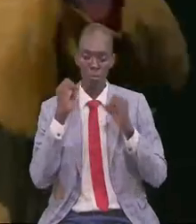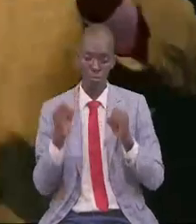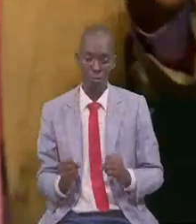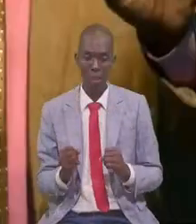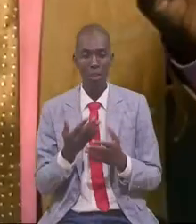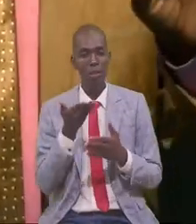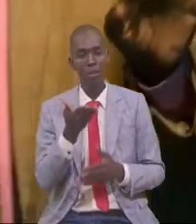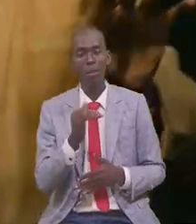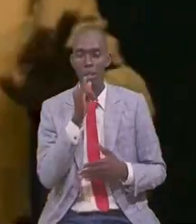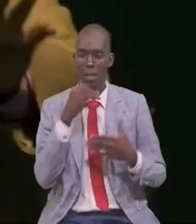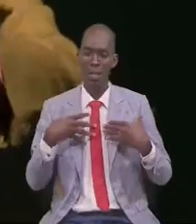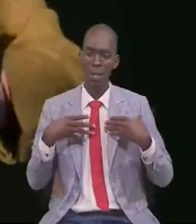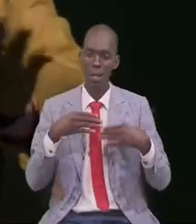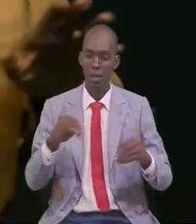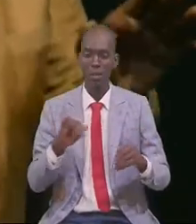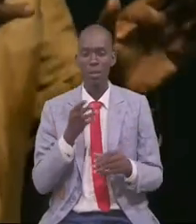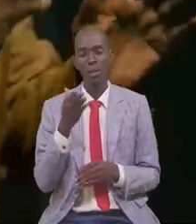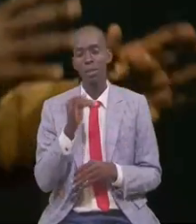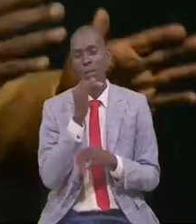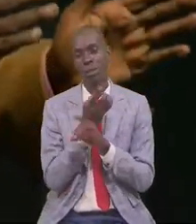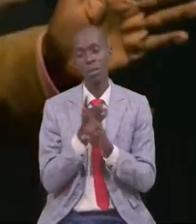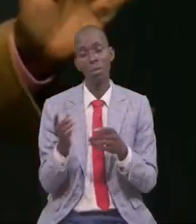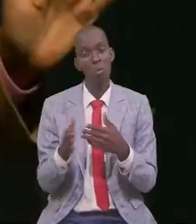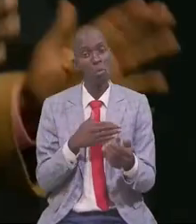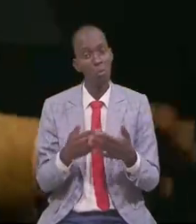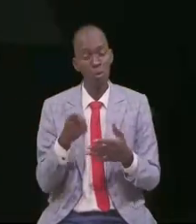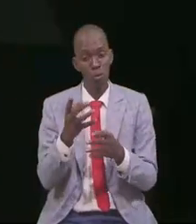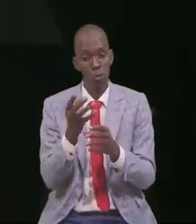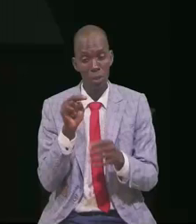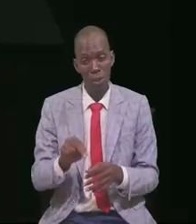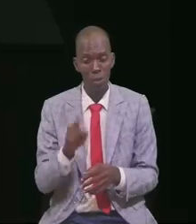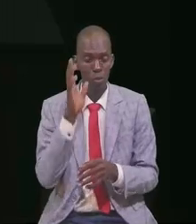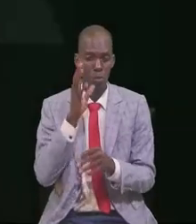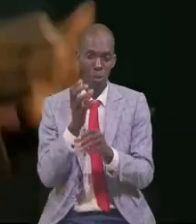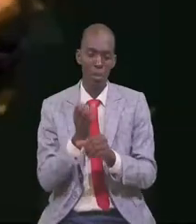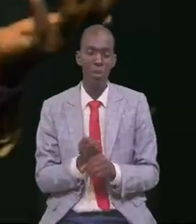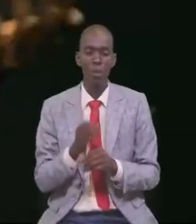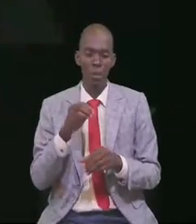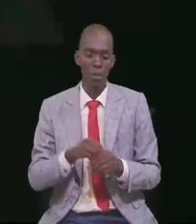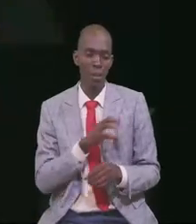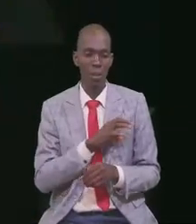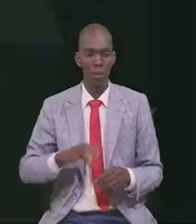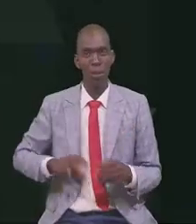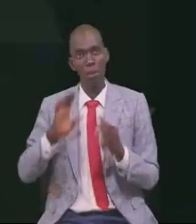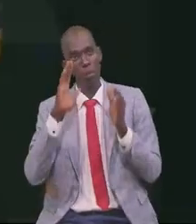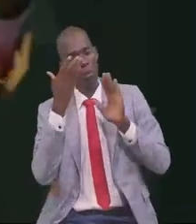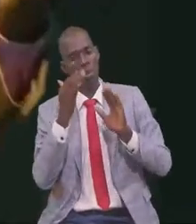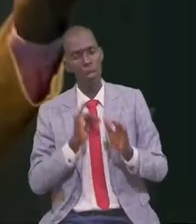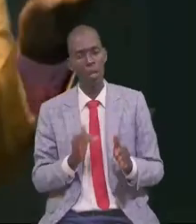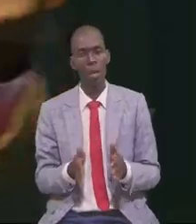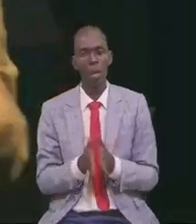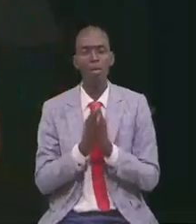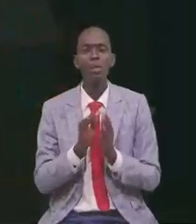tout ce dont vous avez besoin, nous recevons cela en sa présence. Est-ce qu'il est présent là ce soir? Bien